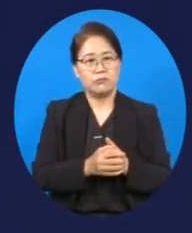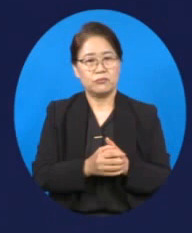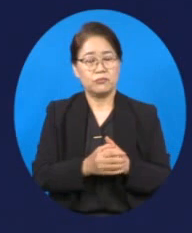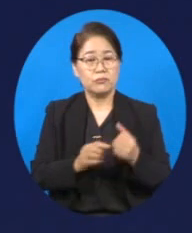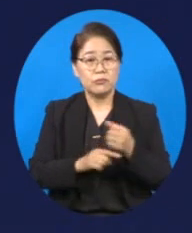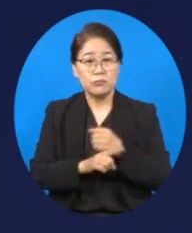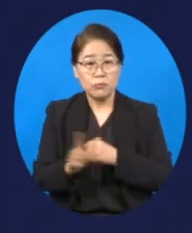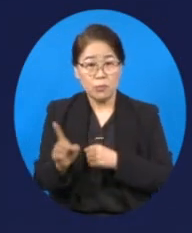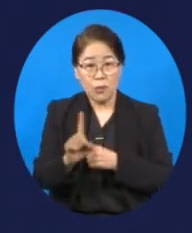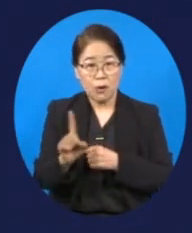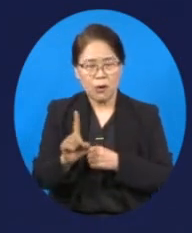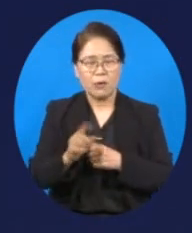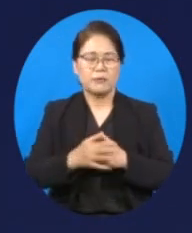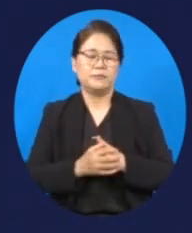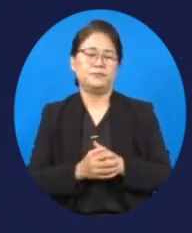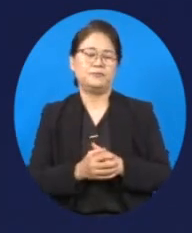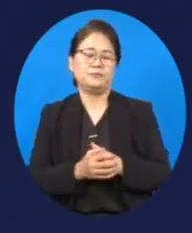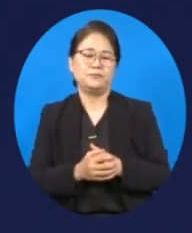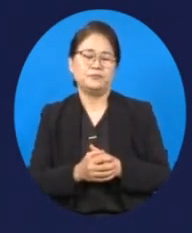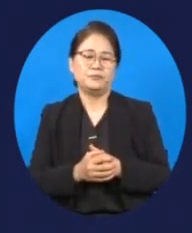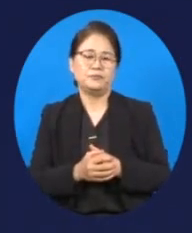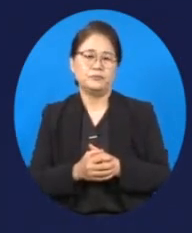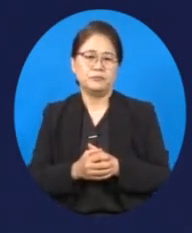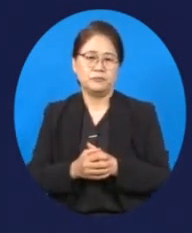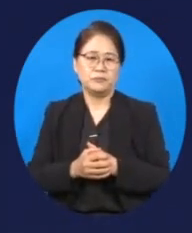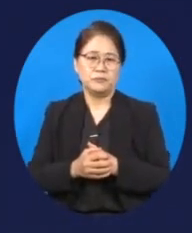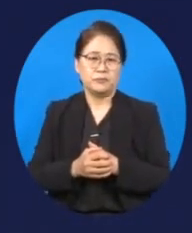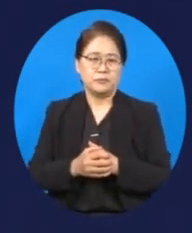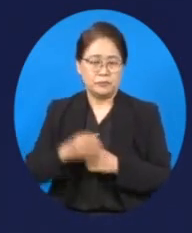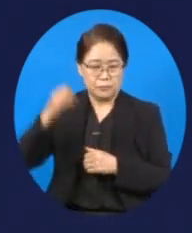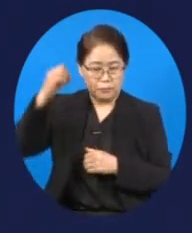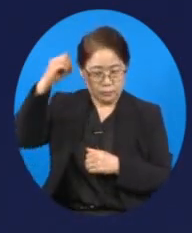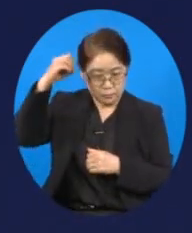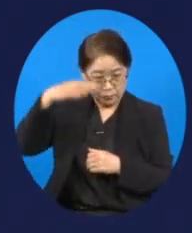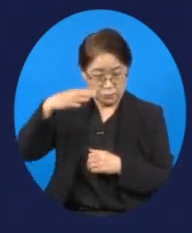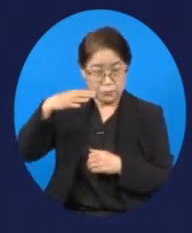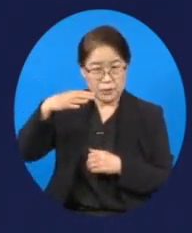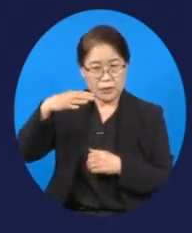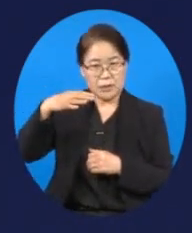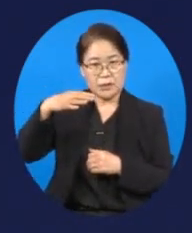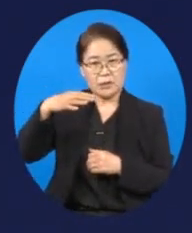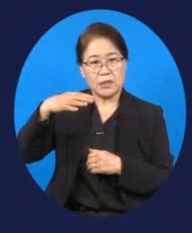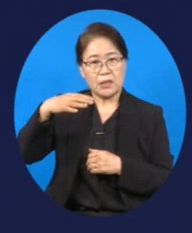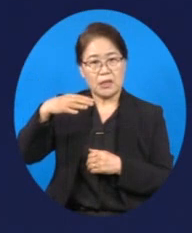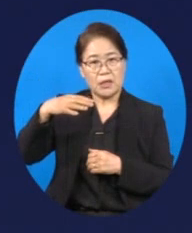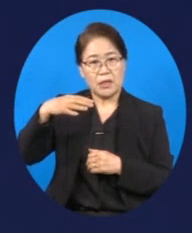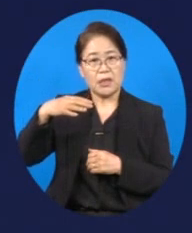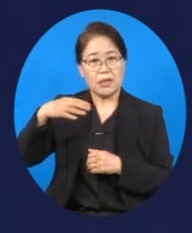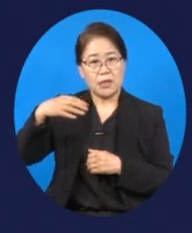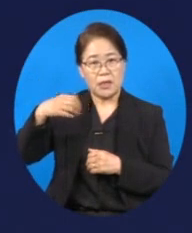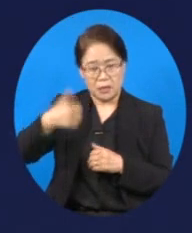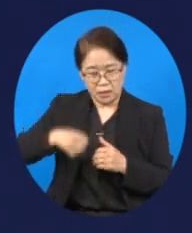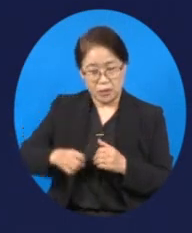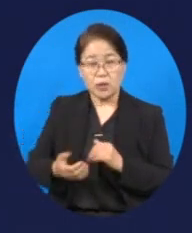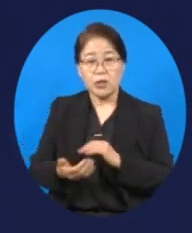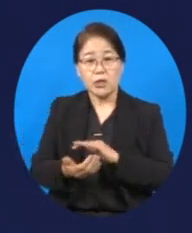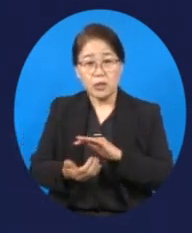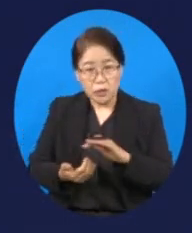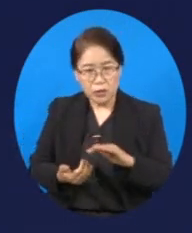말이 무슨 말일까요 우리가 빛이 되기 전에 빛의 자녀가 되기 전에 우리가